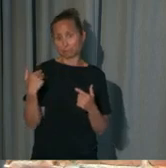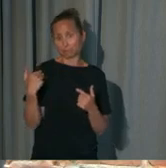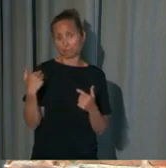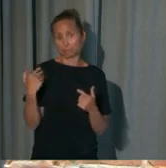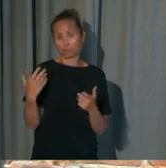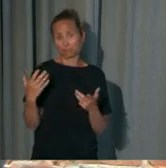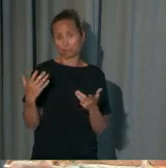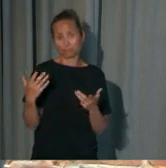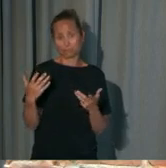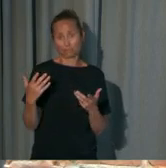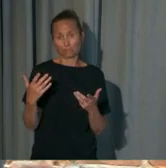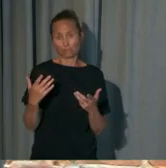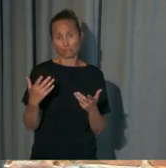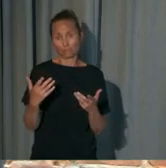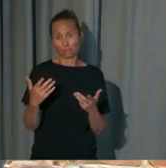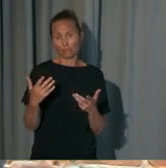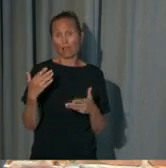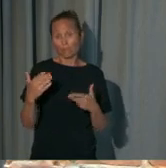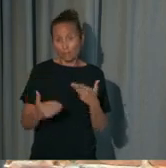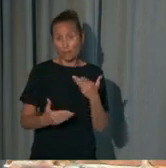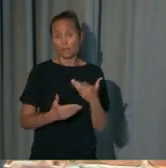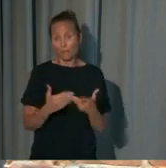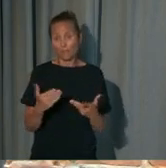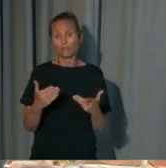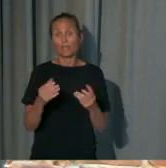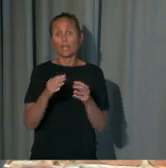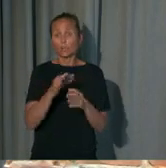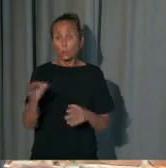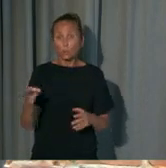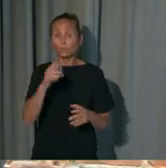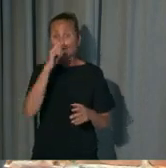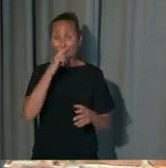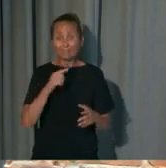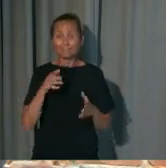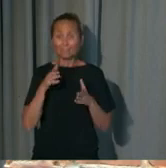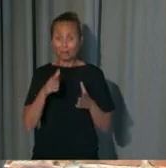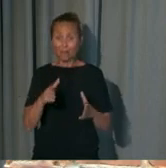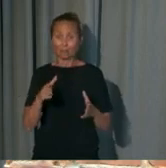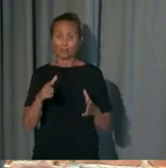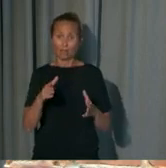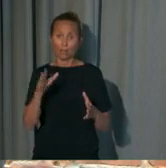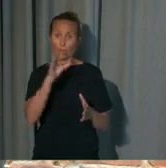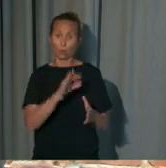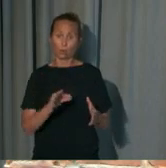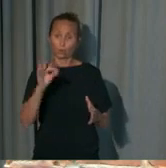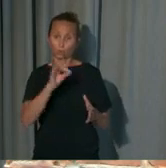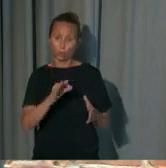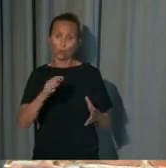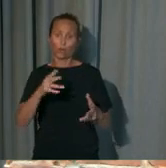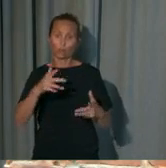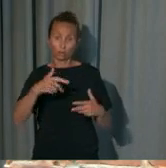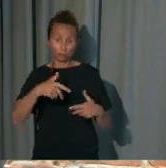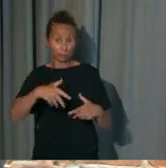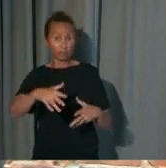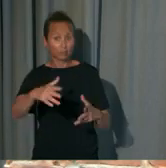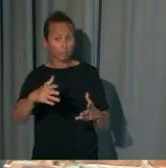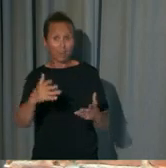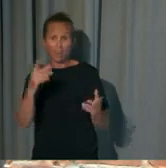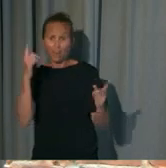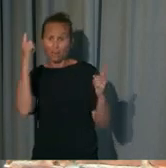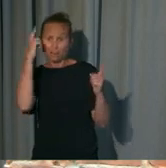ja, det vil kanskje pågå fortsatt, har det vært flere tusen ute i gaten her i Oslo og hatt improviserte parader. Hva tenker du når